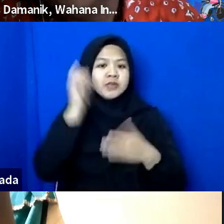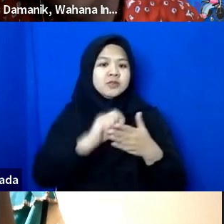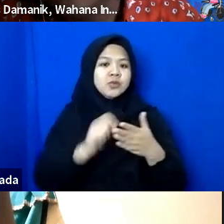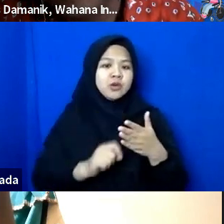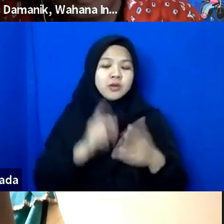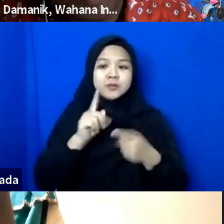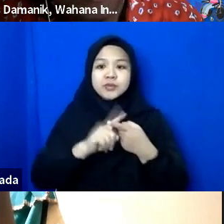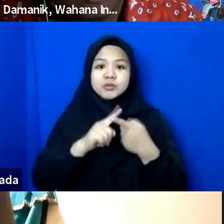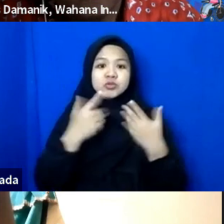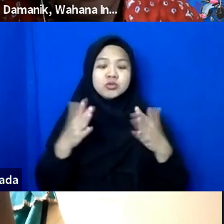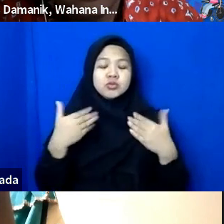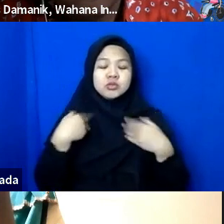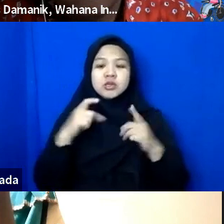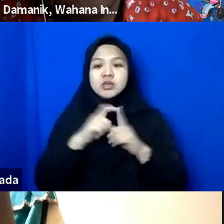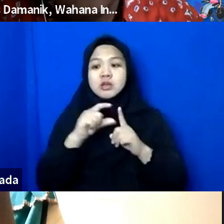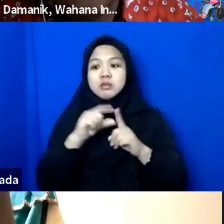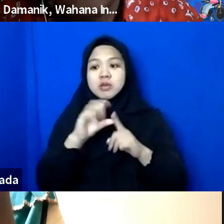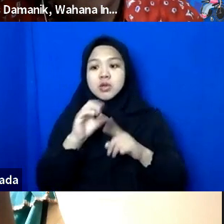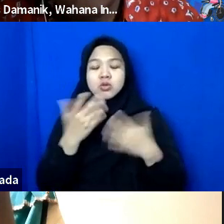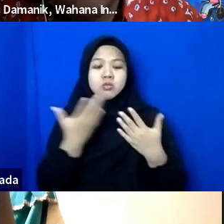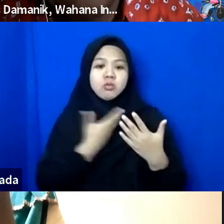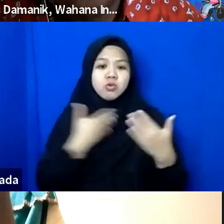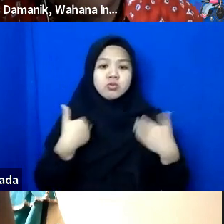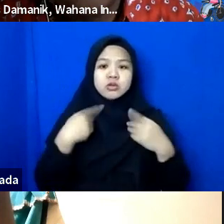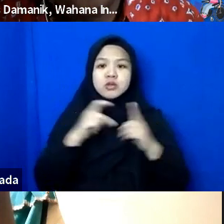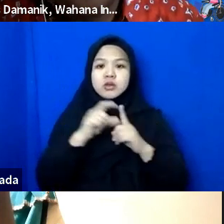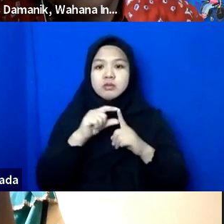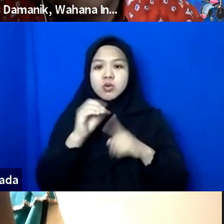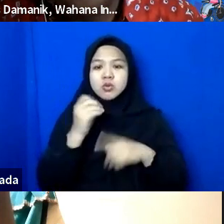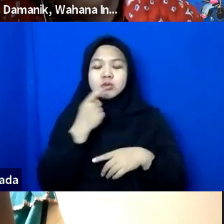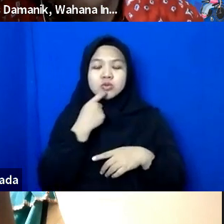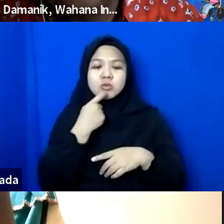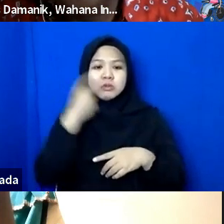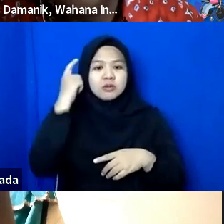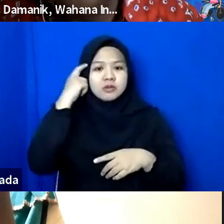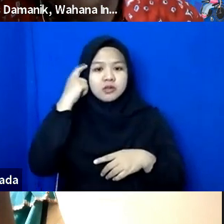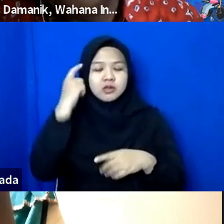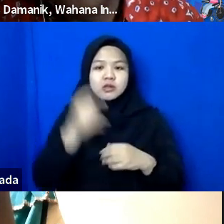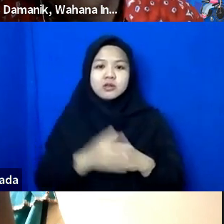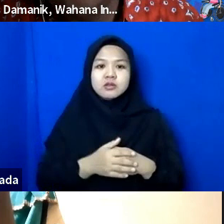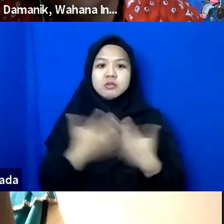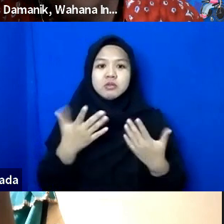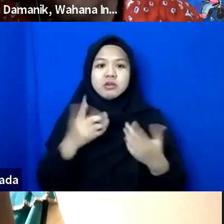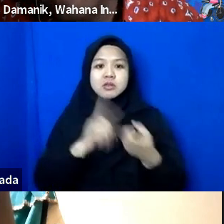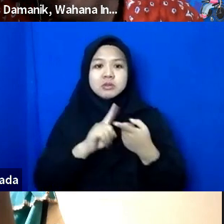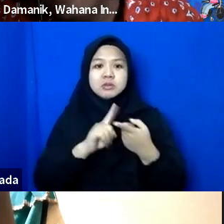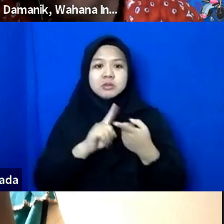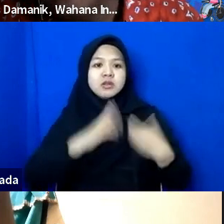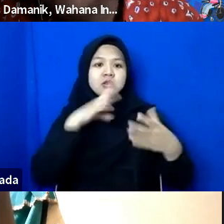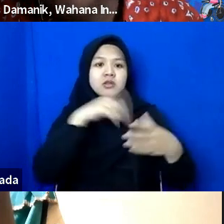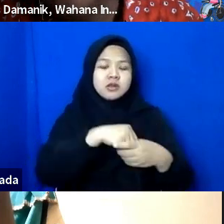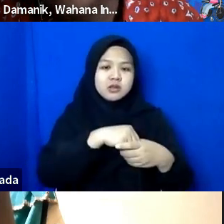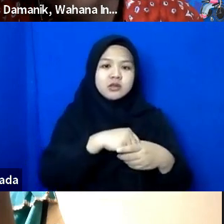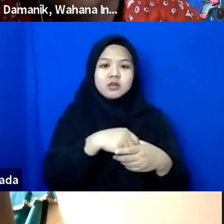teman yang sudah punya dipikul atau ingin punya DPO coba berfikir bagaimana teman-teman juga bisa berkontribusi pada peningkatan